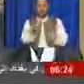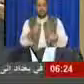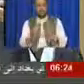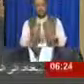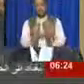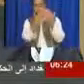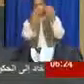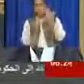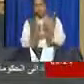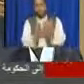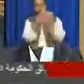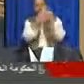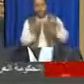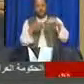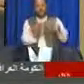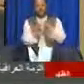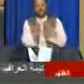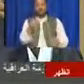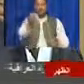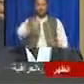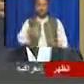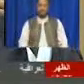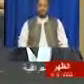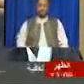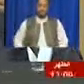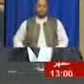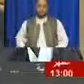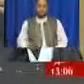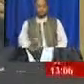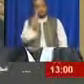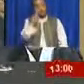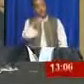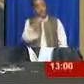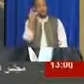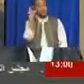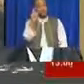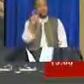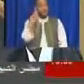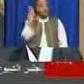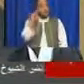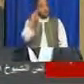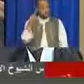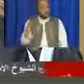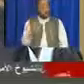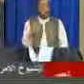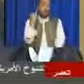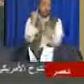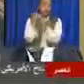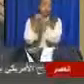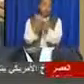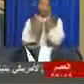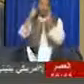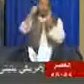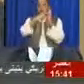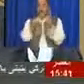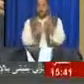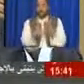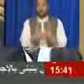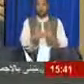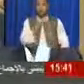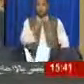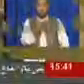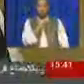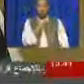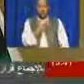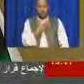المجلس الذكر اللي هم الان دخلوا في يعني هذا هذا لا يوقره اسلام ولا يقوله دين باسم الشريعه